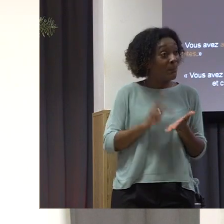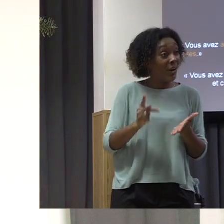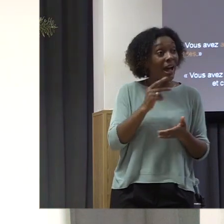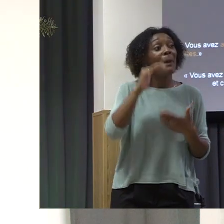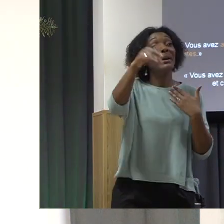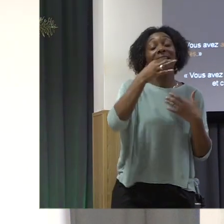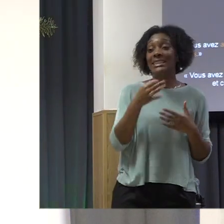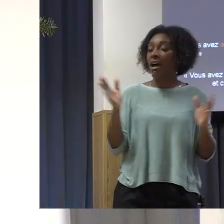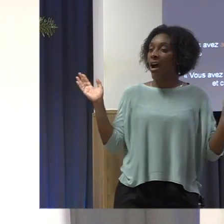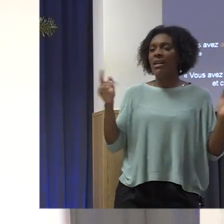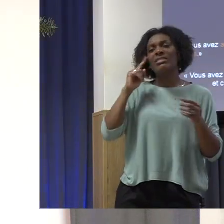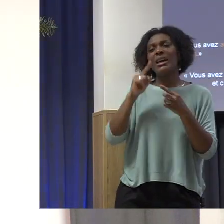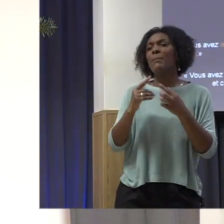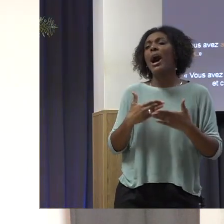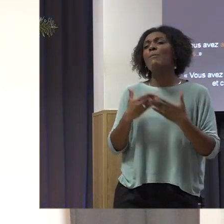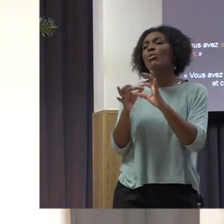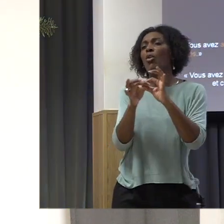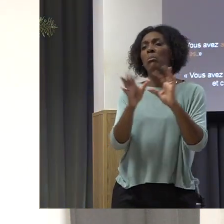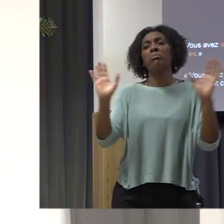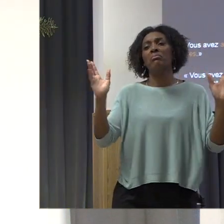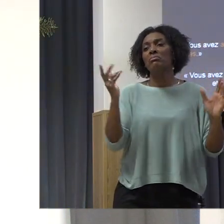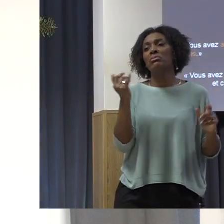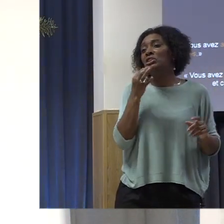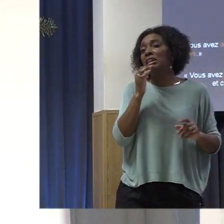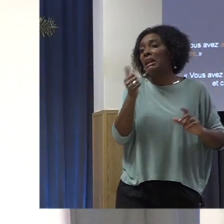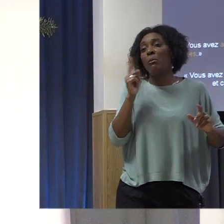sujet, parce que vous le manifestez déjà.